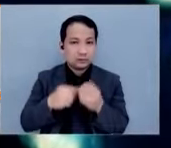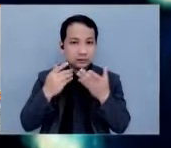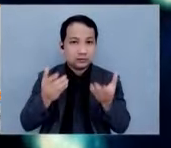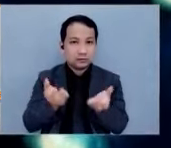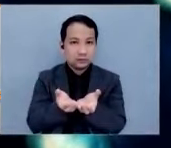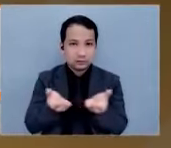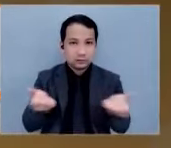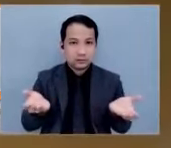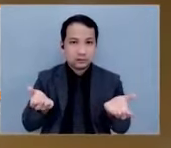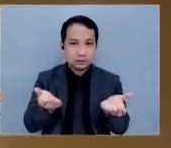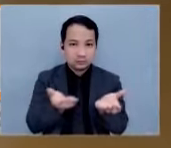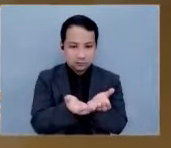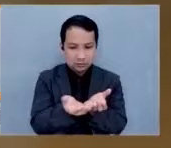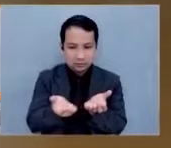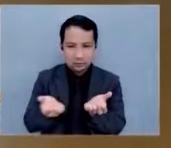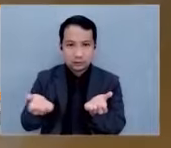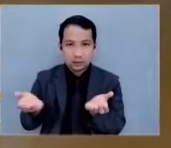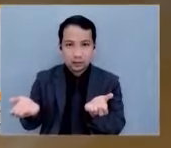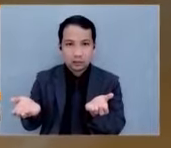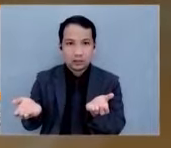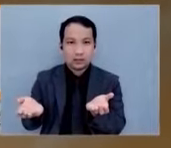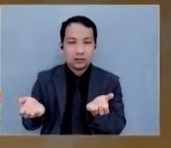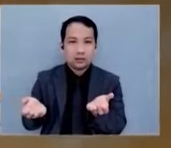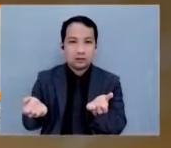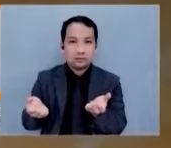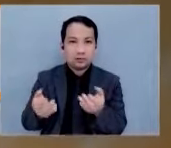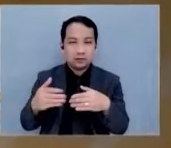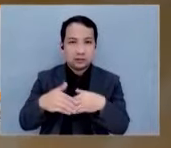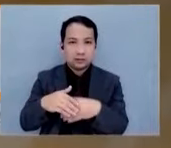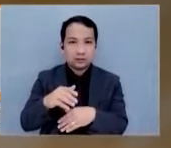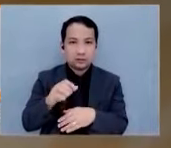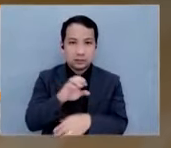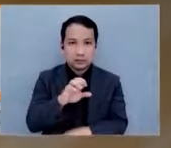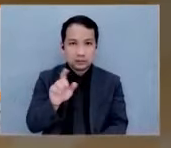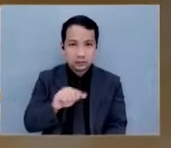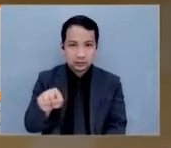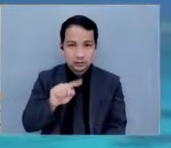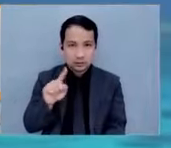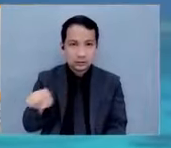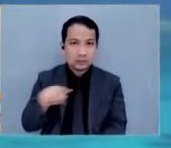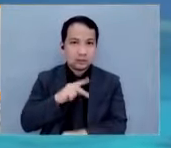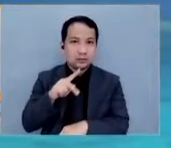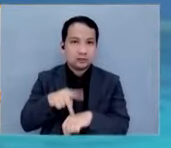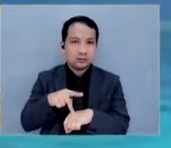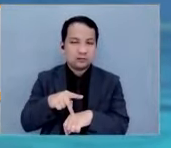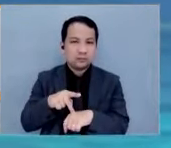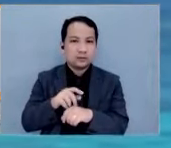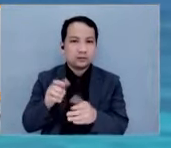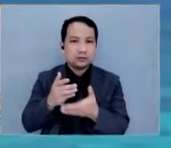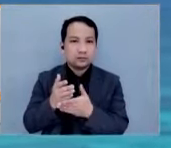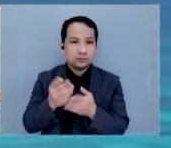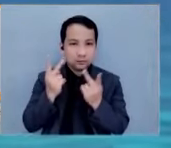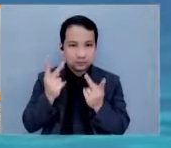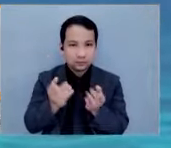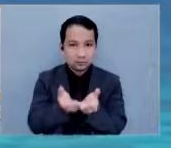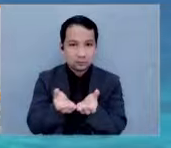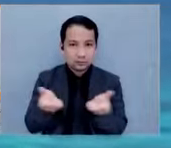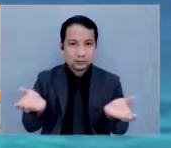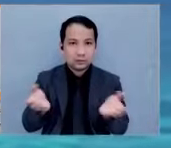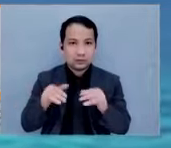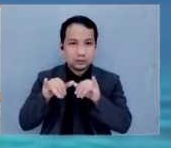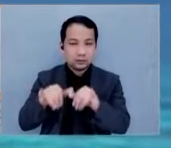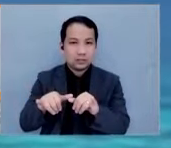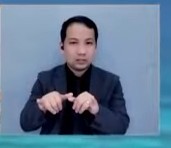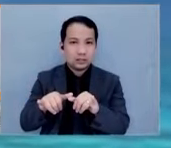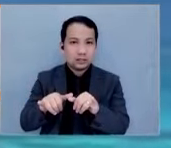magkakatabing naka-angkla ang mga barko sa dagat na sakop ng Exclusive Economic Zone ng Pilipinas. Karaniwan itong ginagawa para magsilbing pansamantalang outpost nila sa